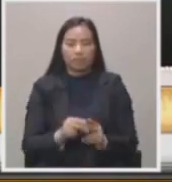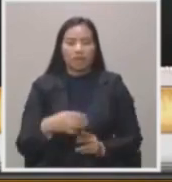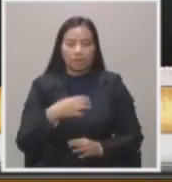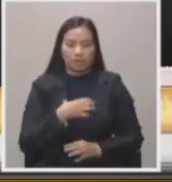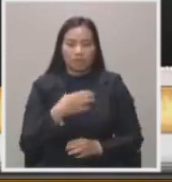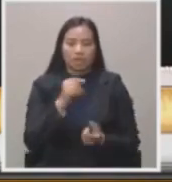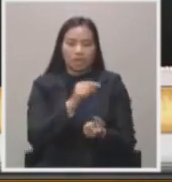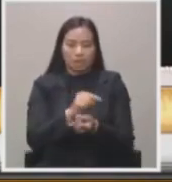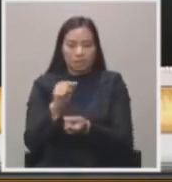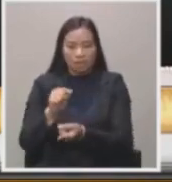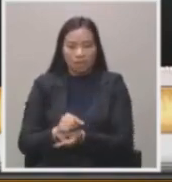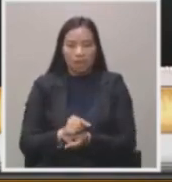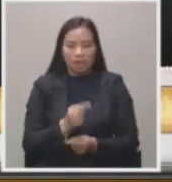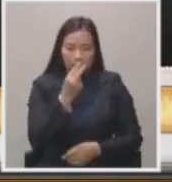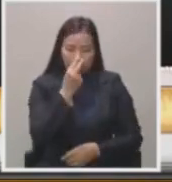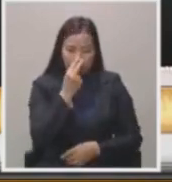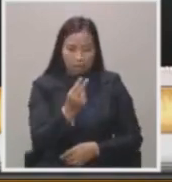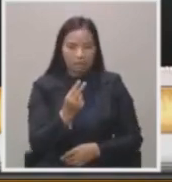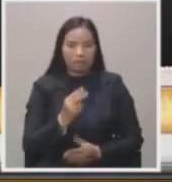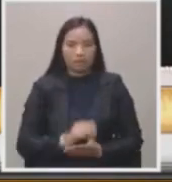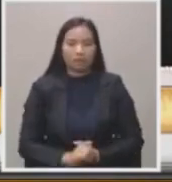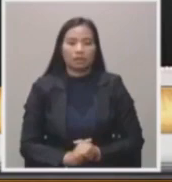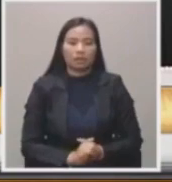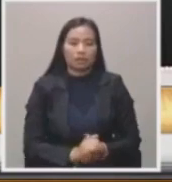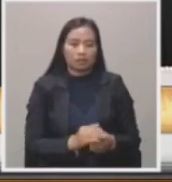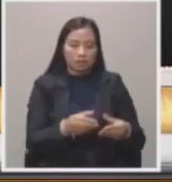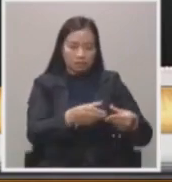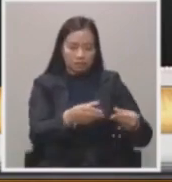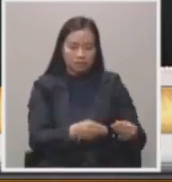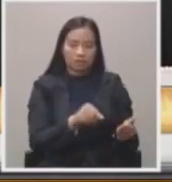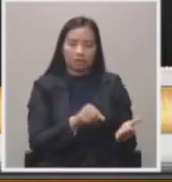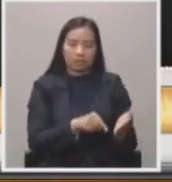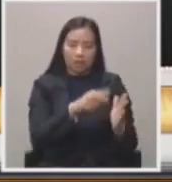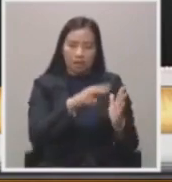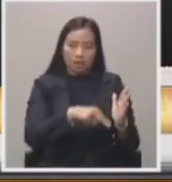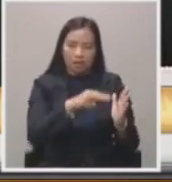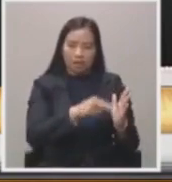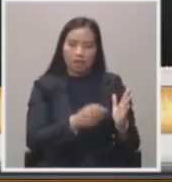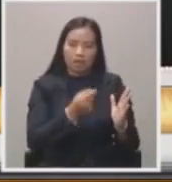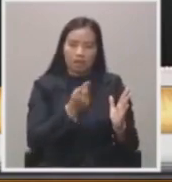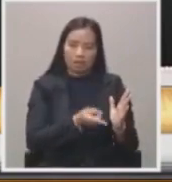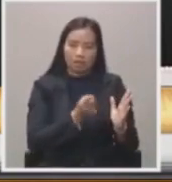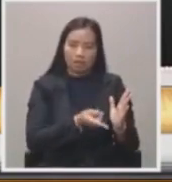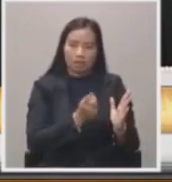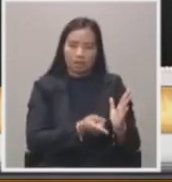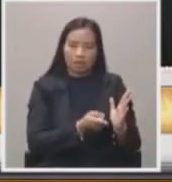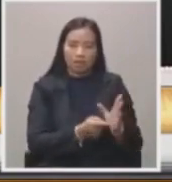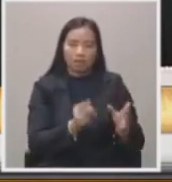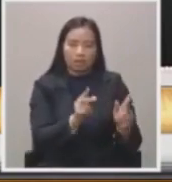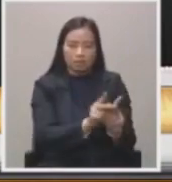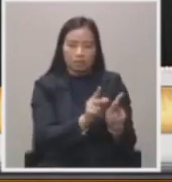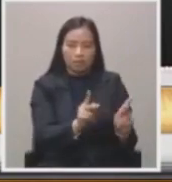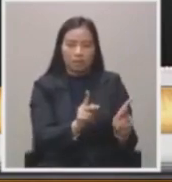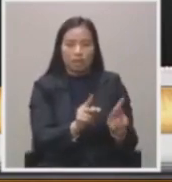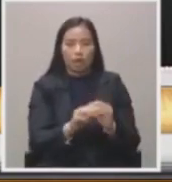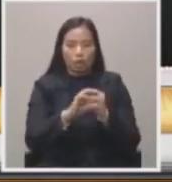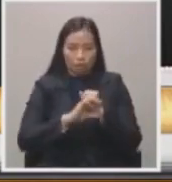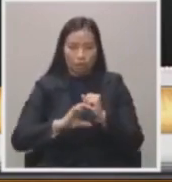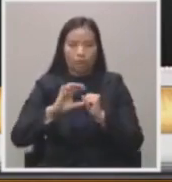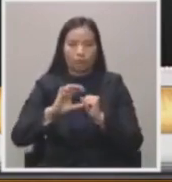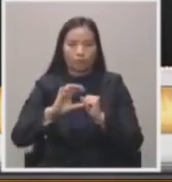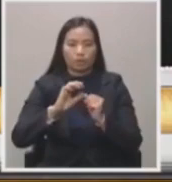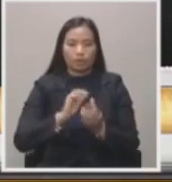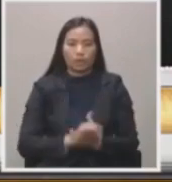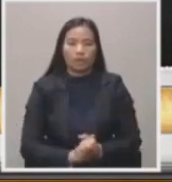เห็นถ้าดูจากของเดิมนะครับเรามีคณะกรรมการกสทช.